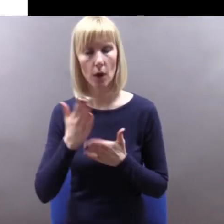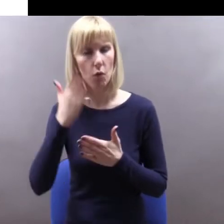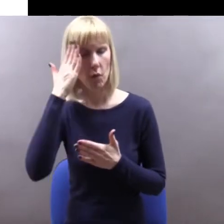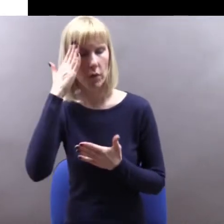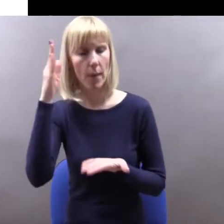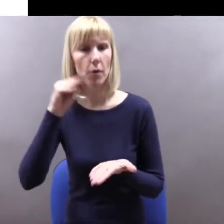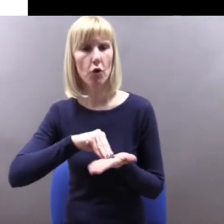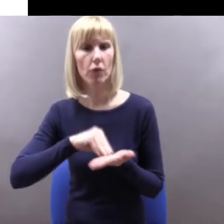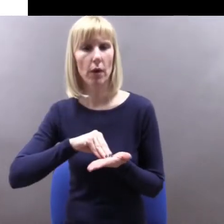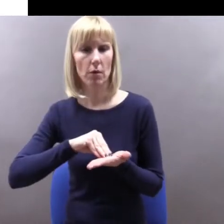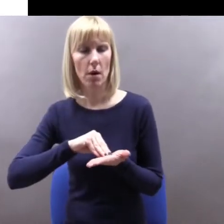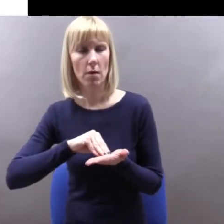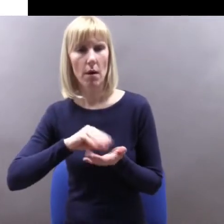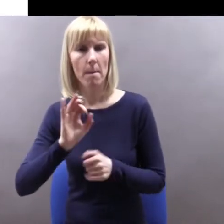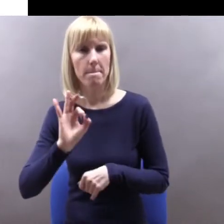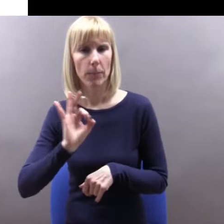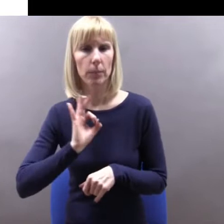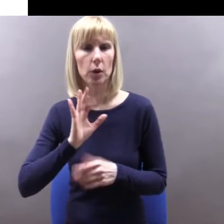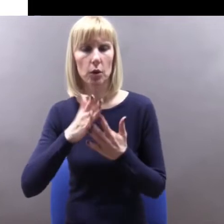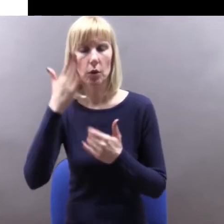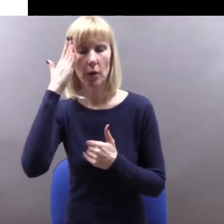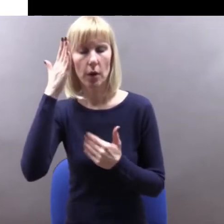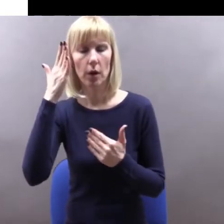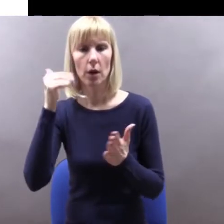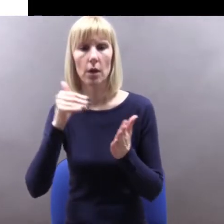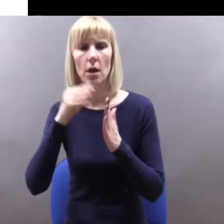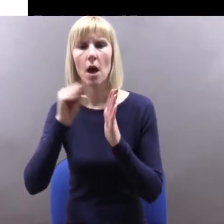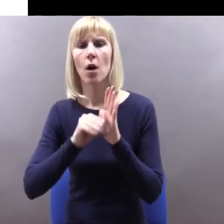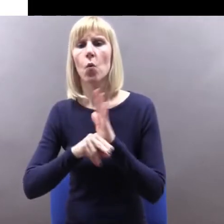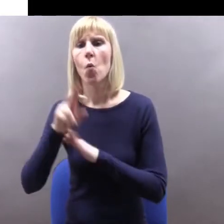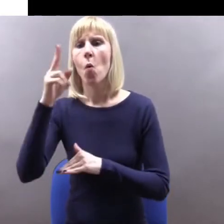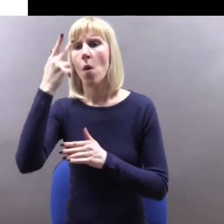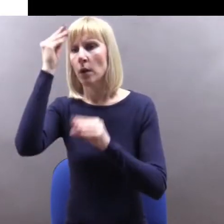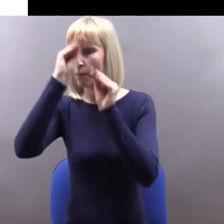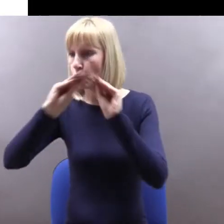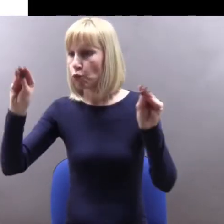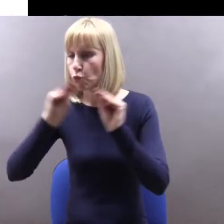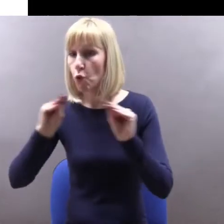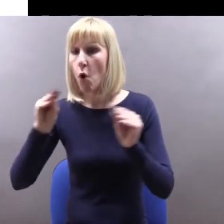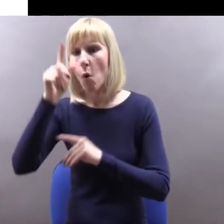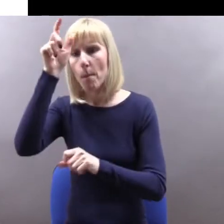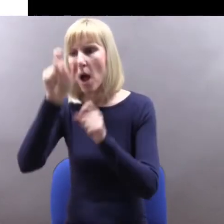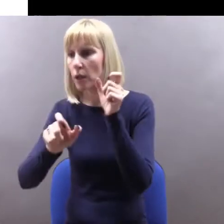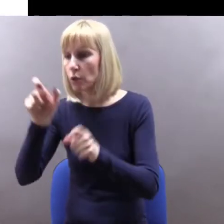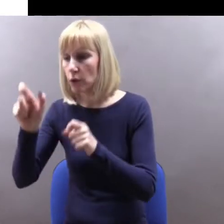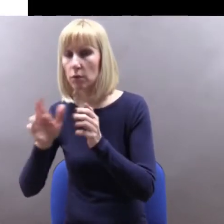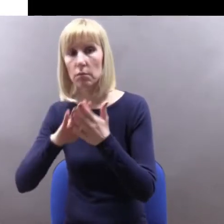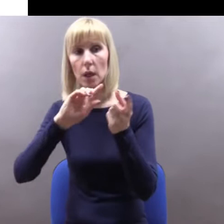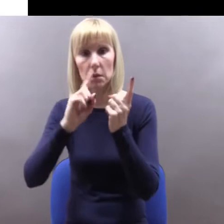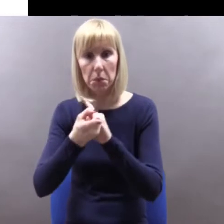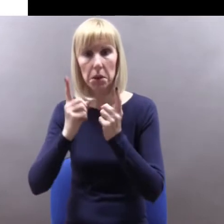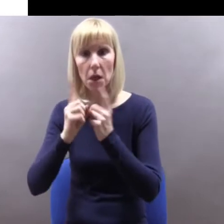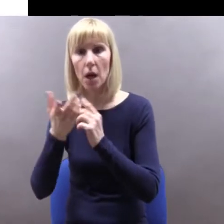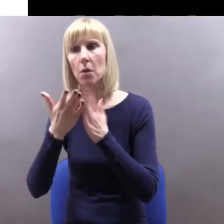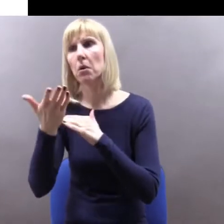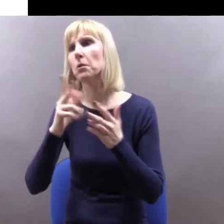pracownicy idą na chorobowe, ktoś inny staje przy platformie i nie umie jej obsłużyć, więc to jest taka rzecz,